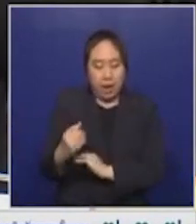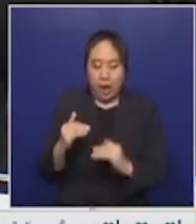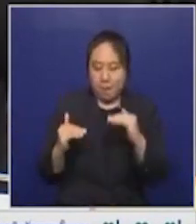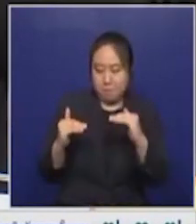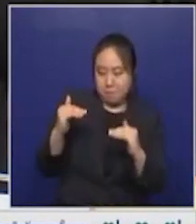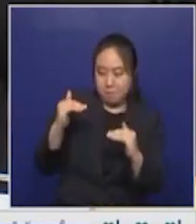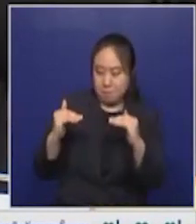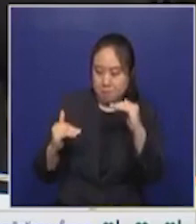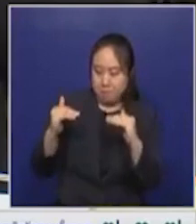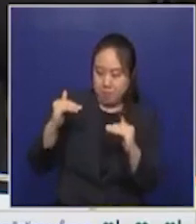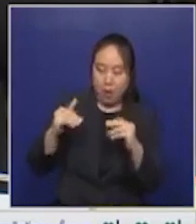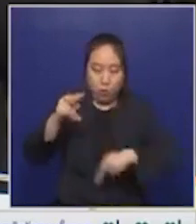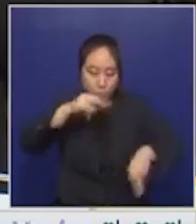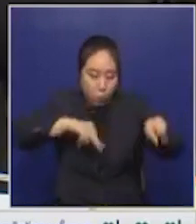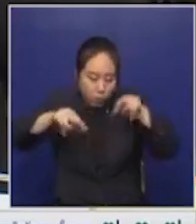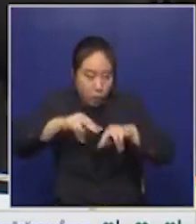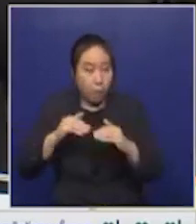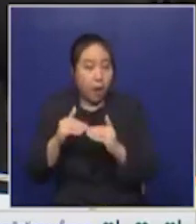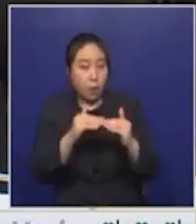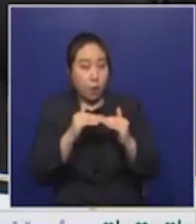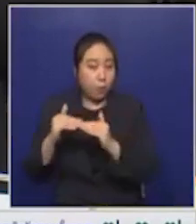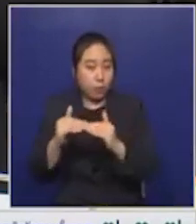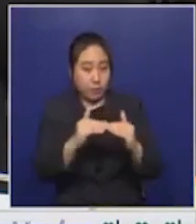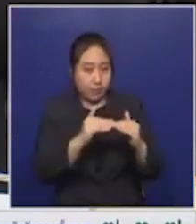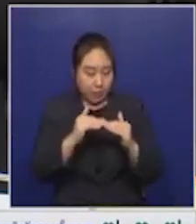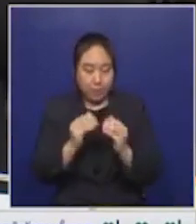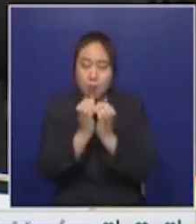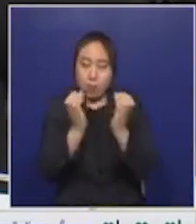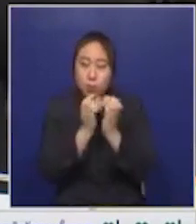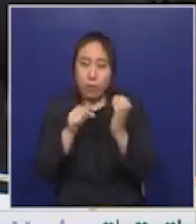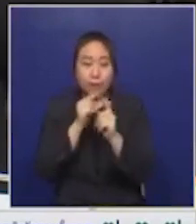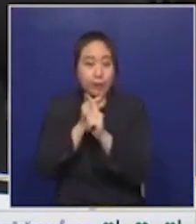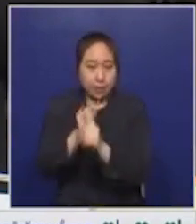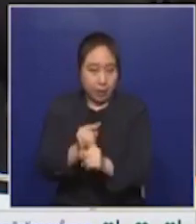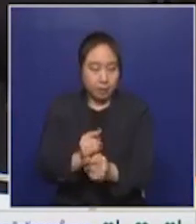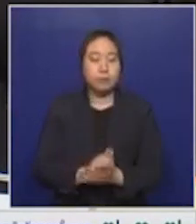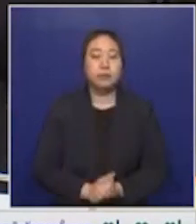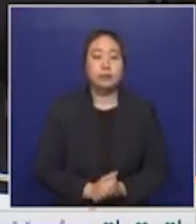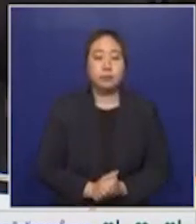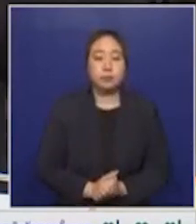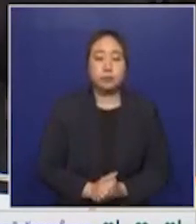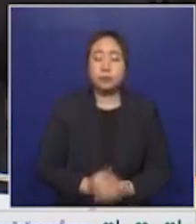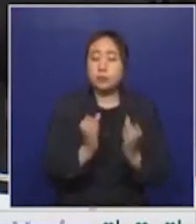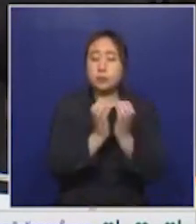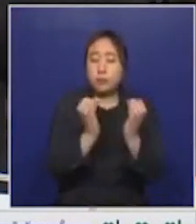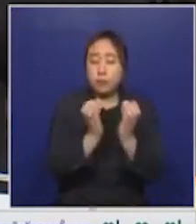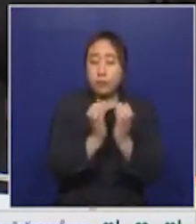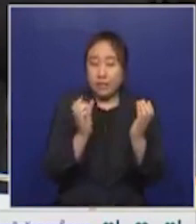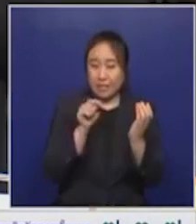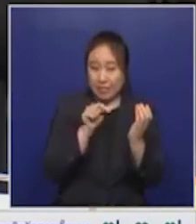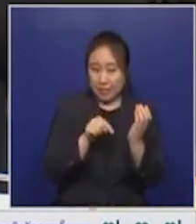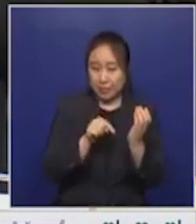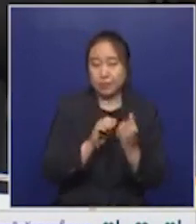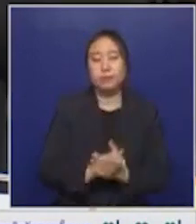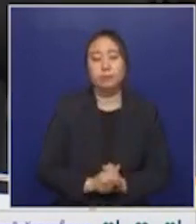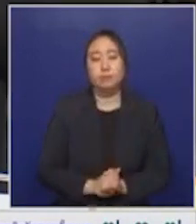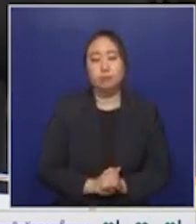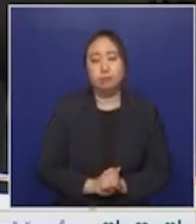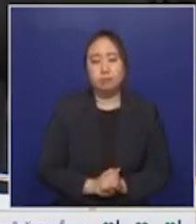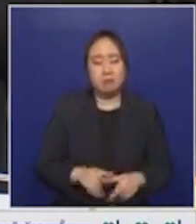อำนาจและความยุติธรรมให้ความเกิดกับที่ทำตามรัฐธรรมนูญแล้วหนูนั้นไม่ใช่